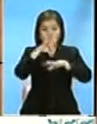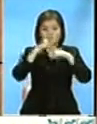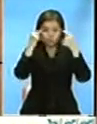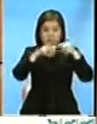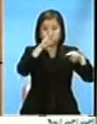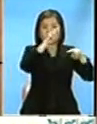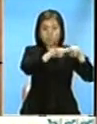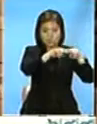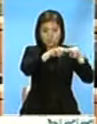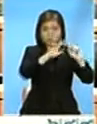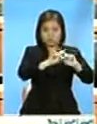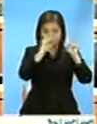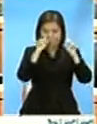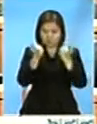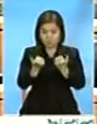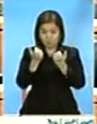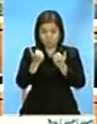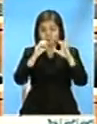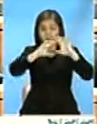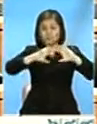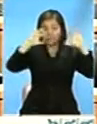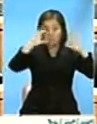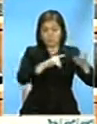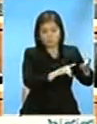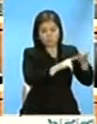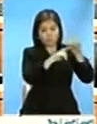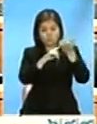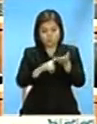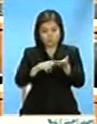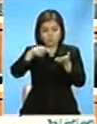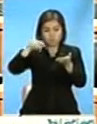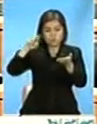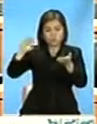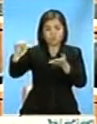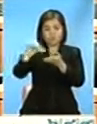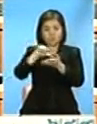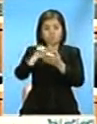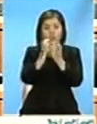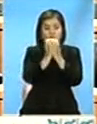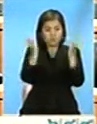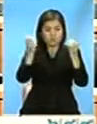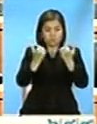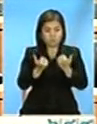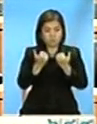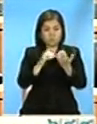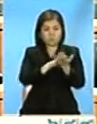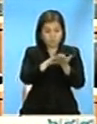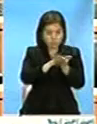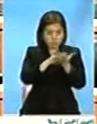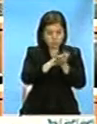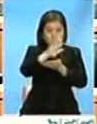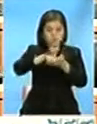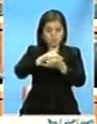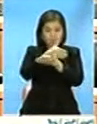ะแต่วันนี้ไม่ใช่ว่ารัฐบาลเสนอพระราชบัญญัติแก้ไขรัฐธรรมนูญในฉบับนี้ขอไปครับร่างรัฐธรรม